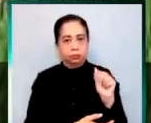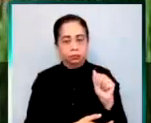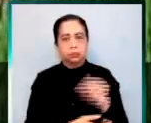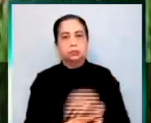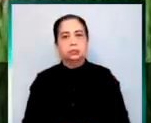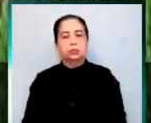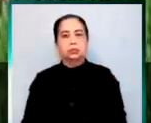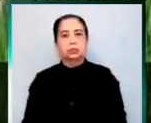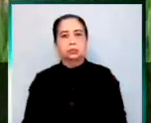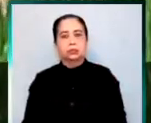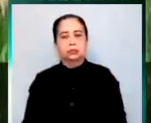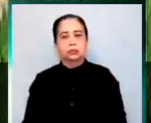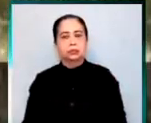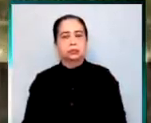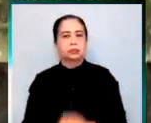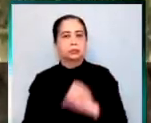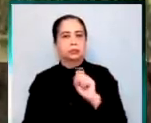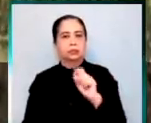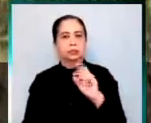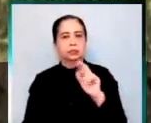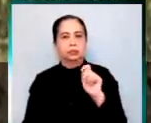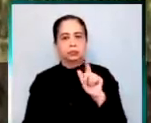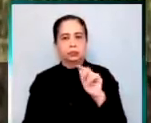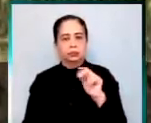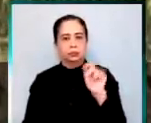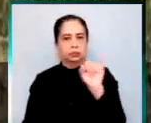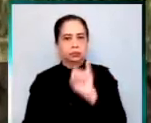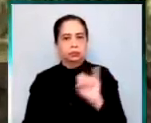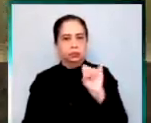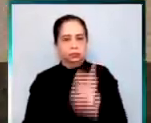Sa Santa Catalina, Ilocos Sur.